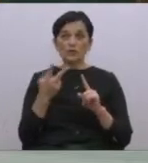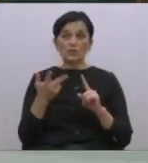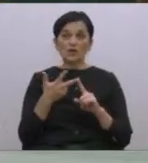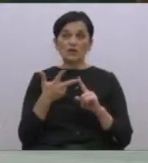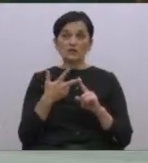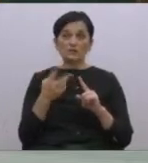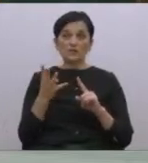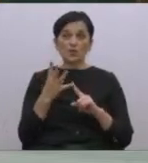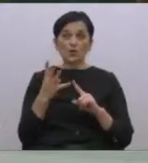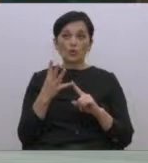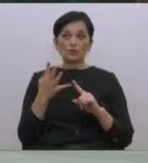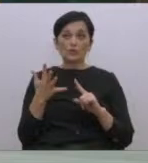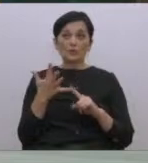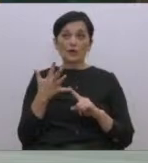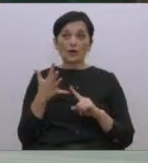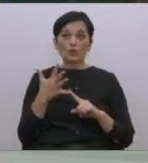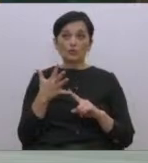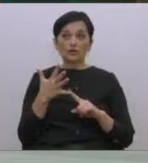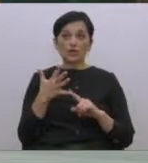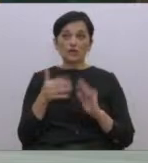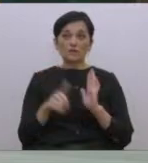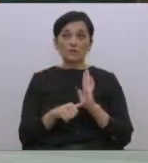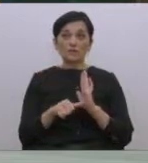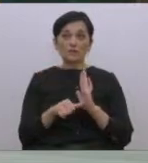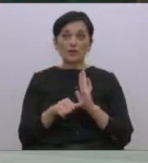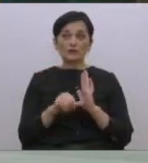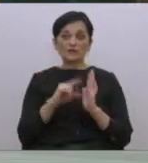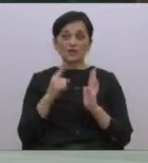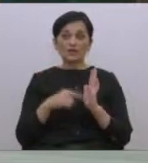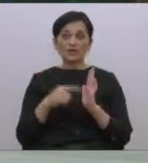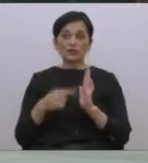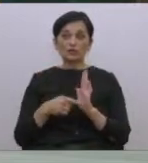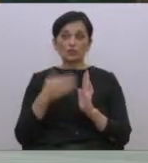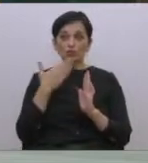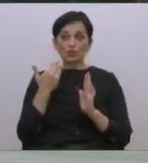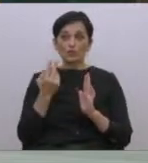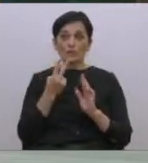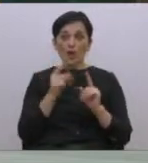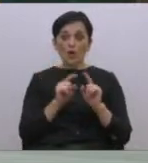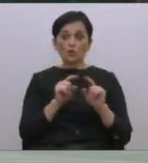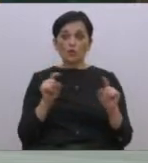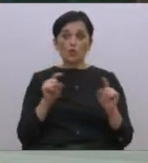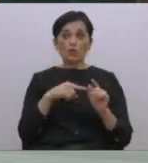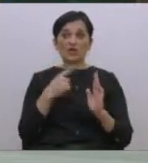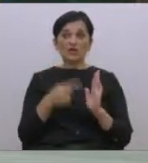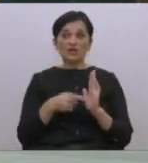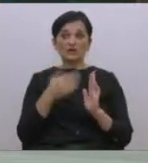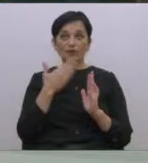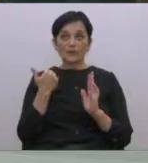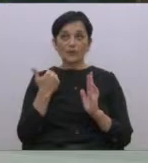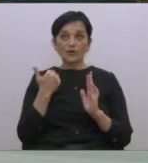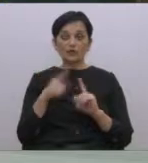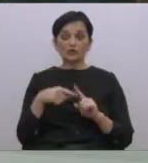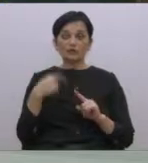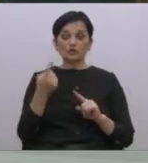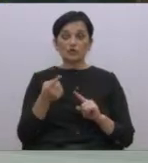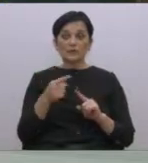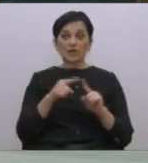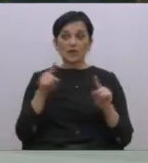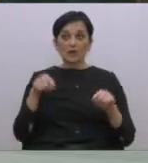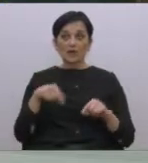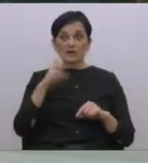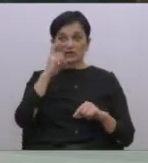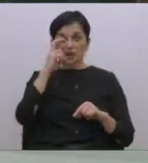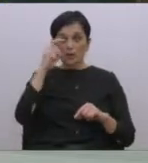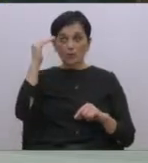მესამესთან, მეოთხესთან, მეხუთესთან, მეექვსესთანაც არ არის კითხვები, მეორე მუხთანაც არ არის კითხვები. შემდეგი ამ პაკეტში